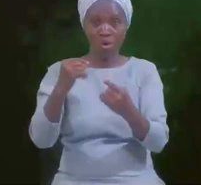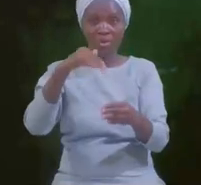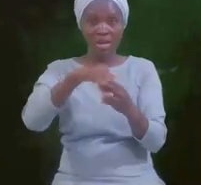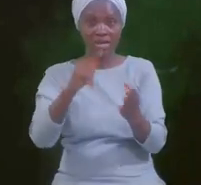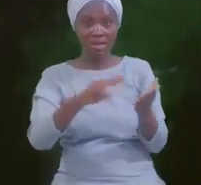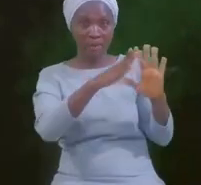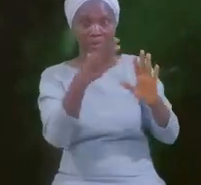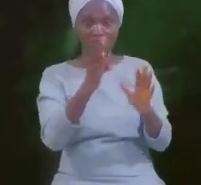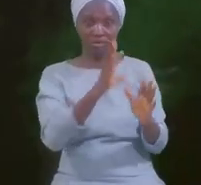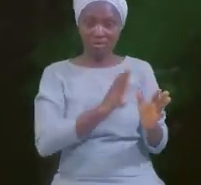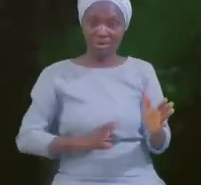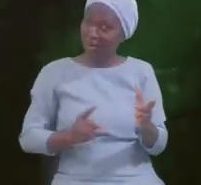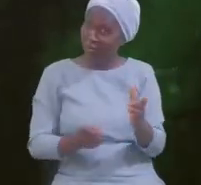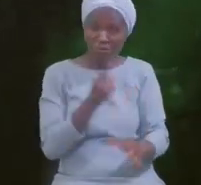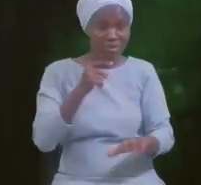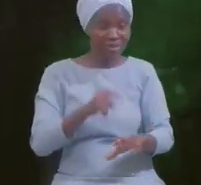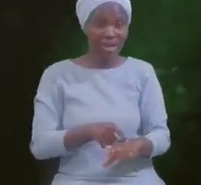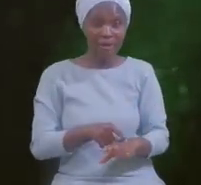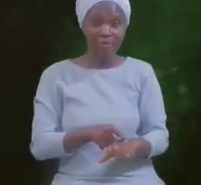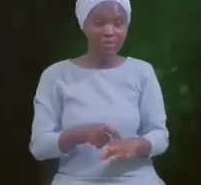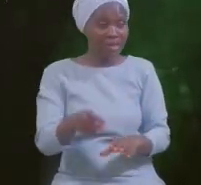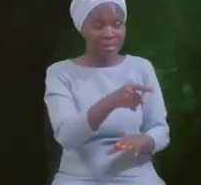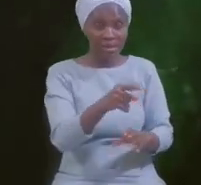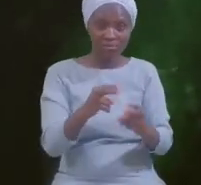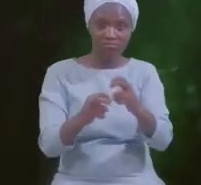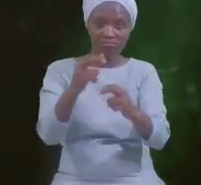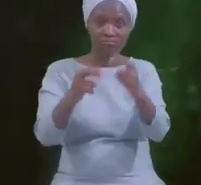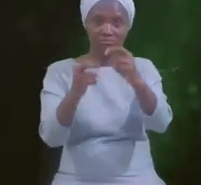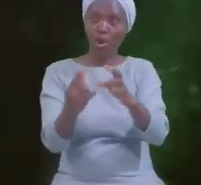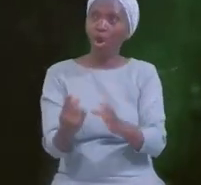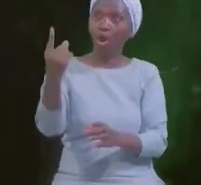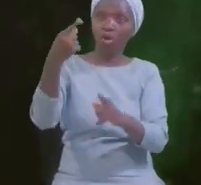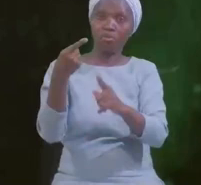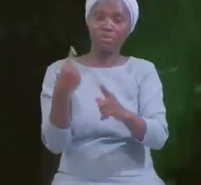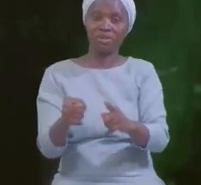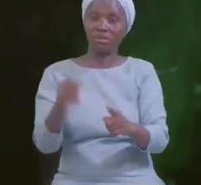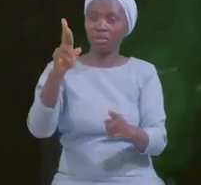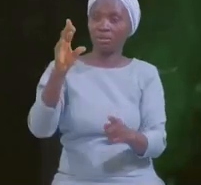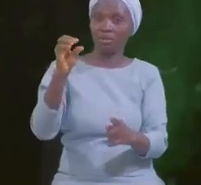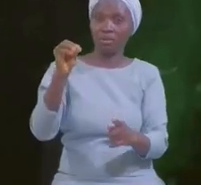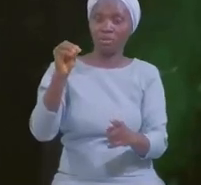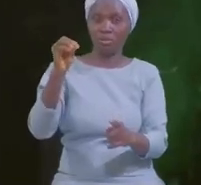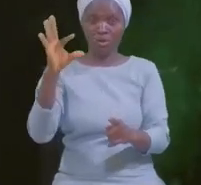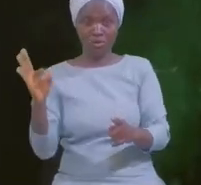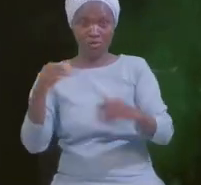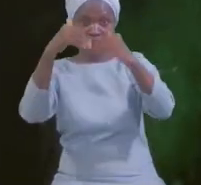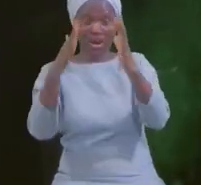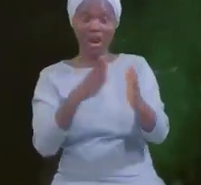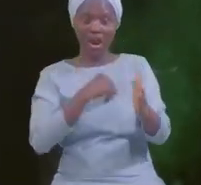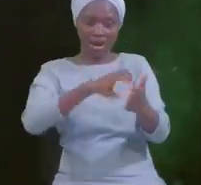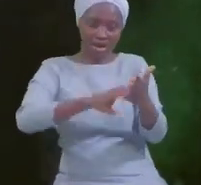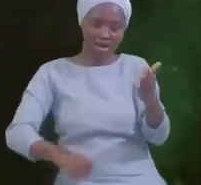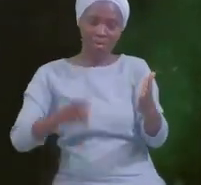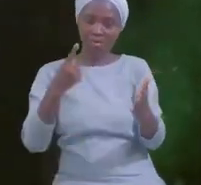fois qu'ils sont montés sur le toit là et ils ont ôté la tuile là-bas. Ils n'ont jamais fait